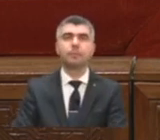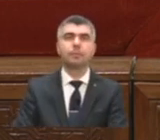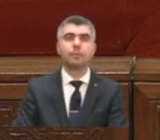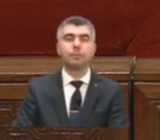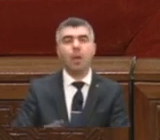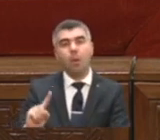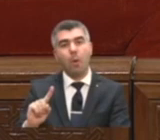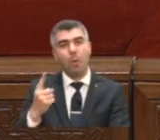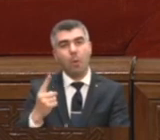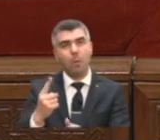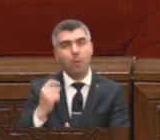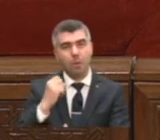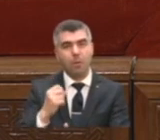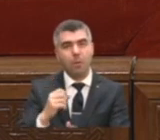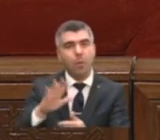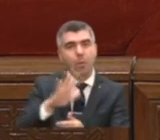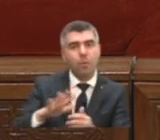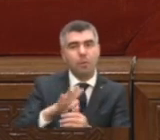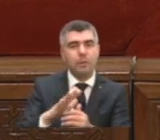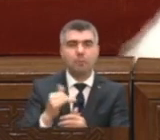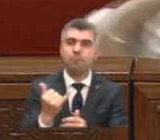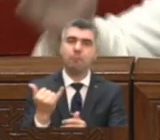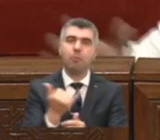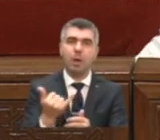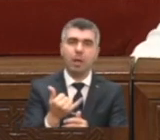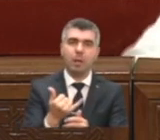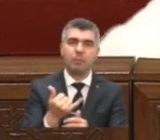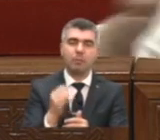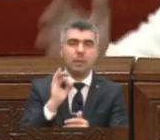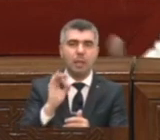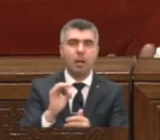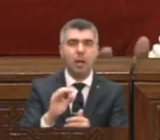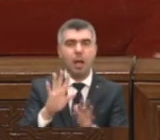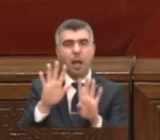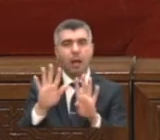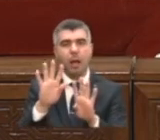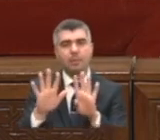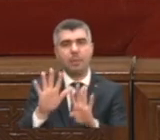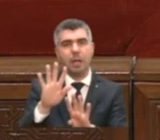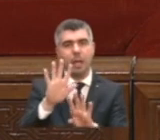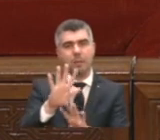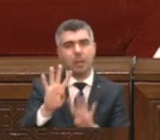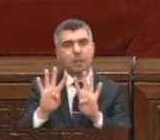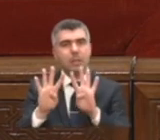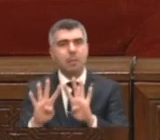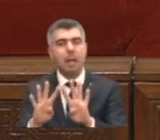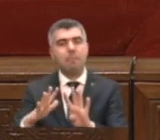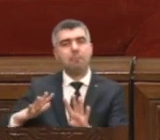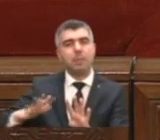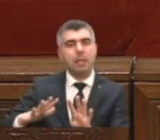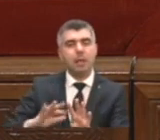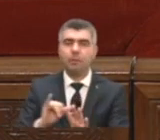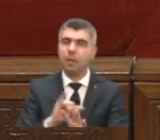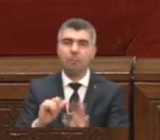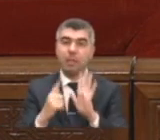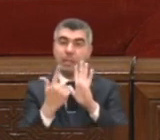اول حاجه خصنا نمشيو بمقاربه جديده. كليناش نبقاو غاديين على 85 مدينه كيف كنا قلنا في الاول، غادي نركزوا